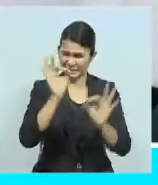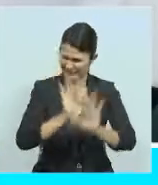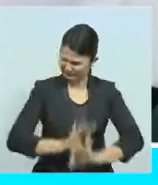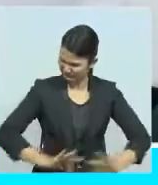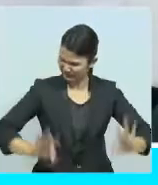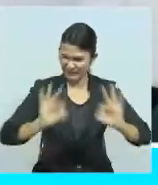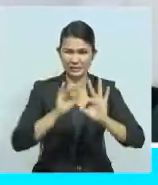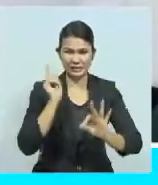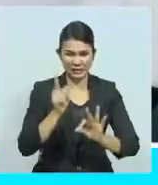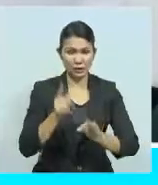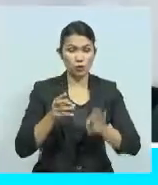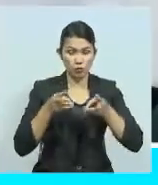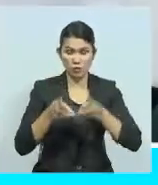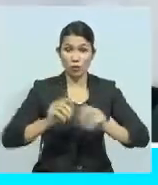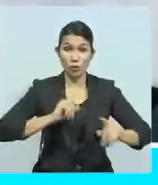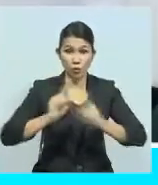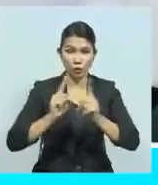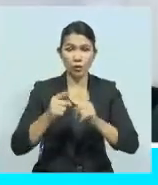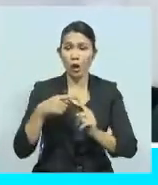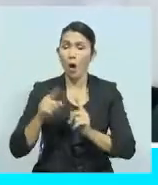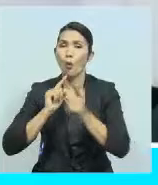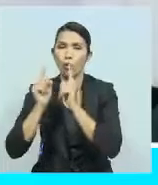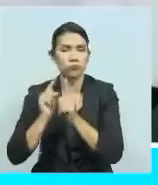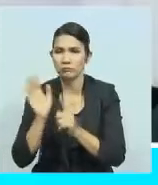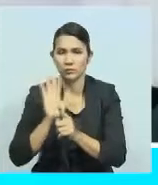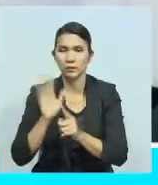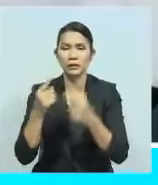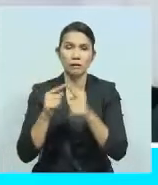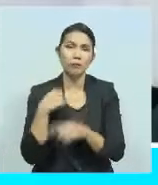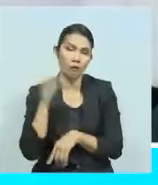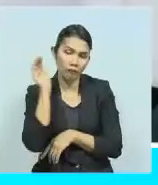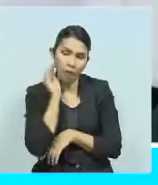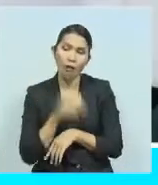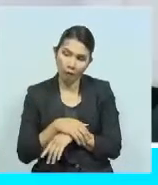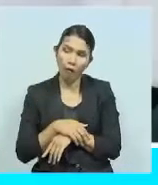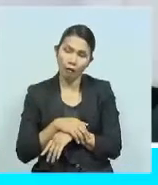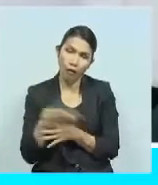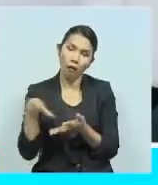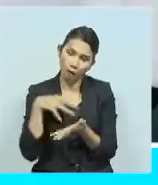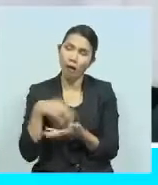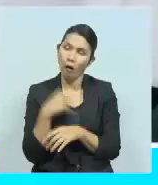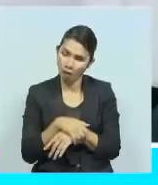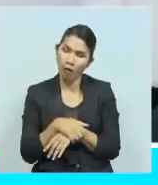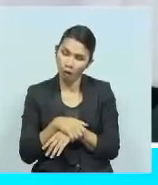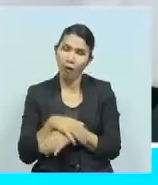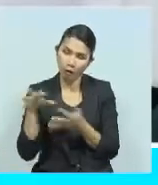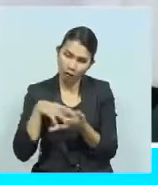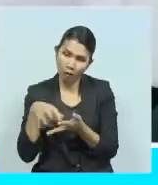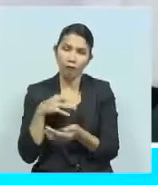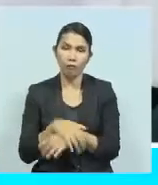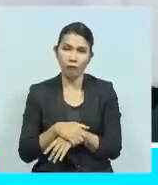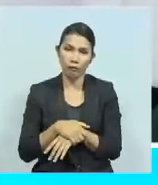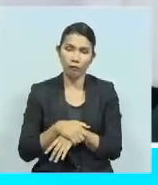ากๆในการสื่อสารกับวัยรุ่นเนี่ยไม่ใช่การพูดกับเขาแต่เป็นการฟังเขาเยอะๆนะคะการฟังเนี่ยมันจะทำให้ลู